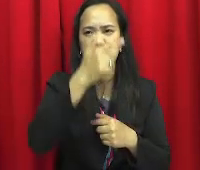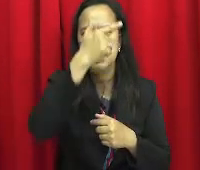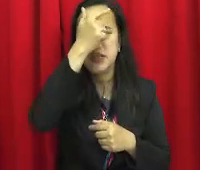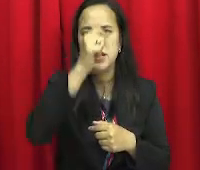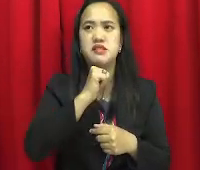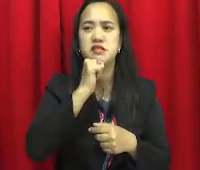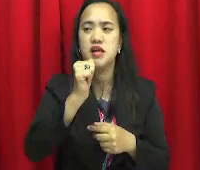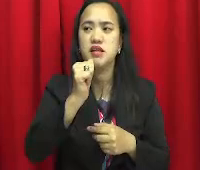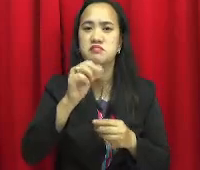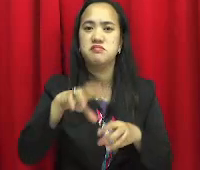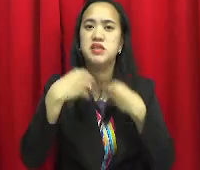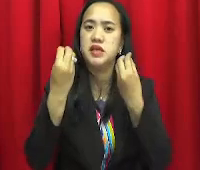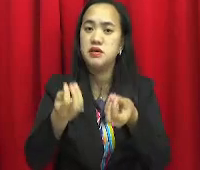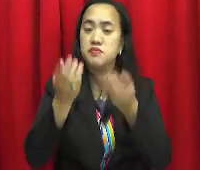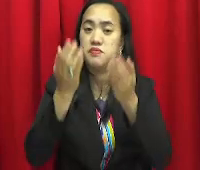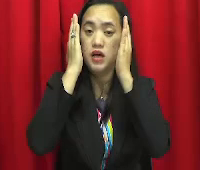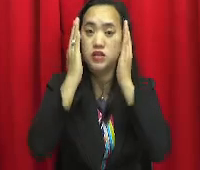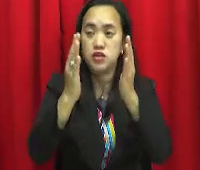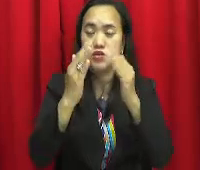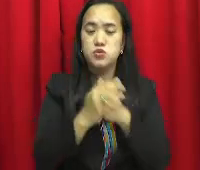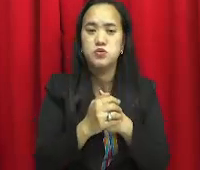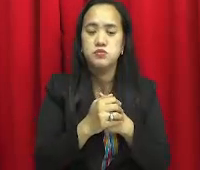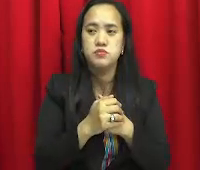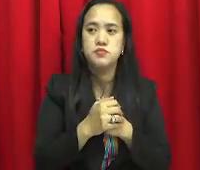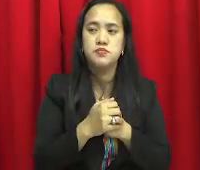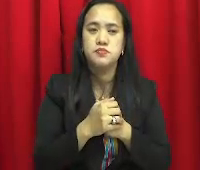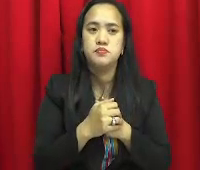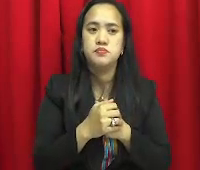Parang hindi na totoo, parang iba na ang